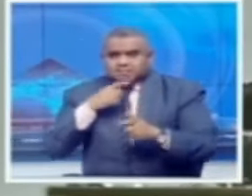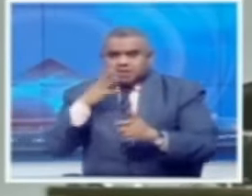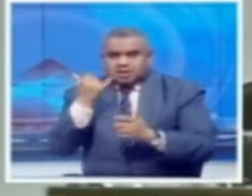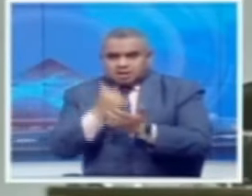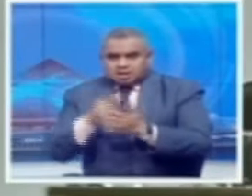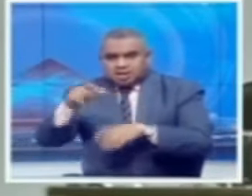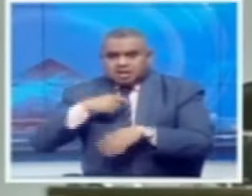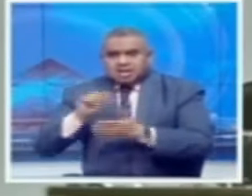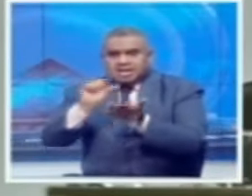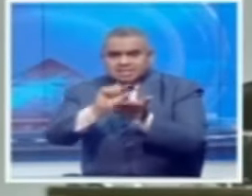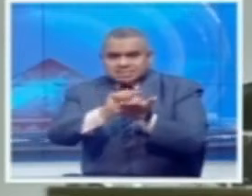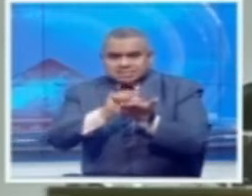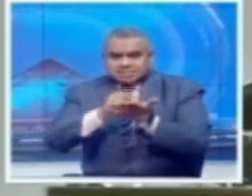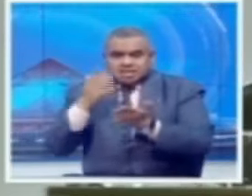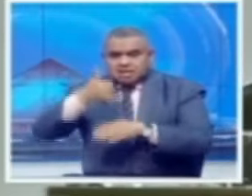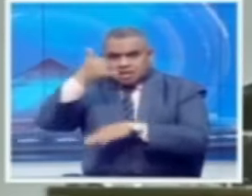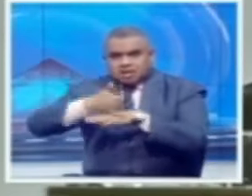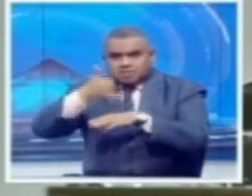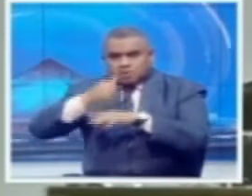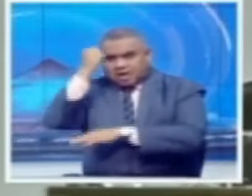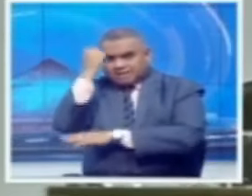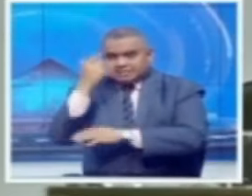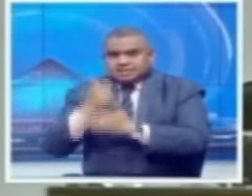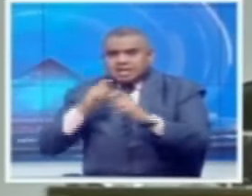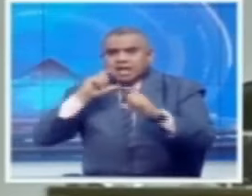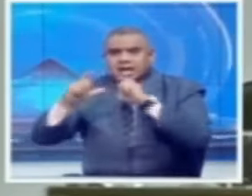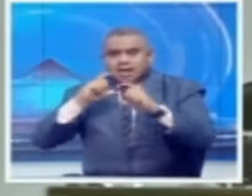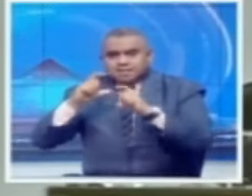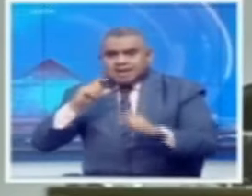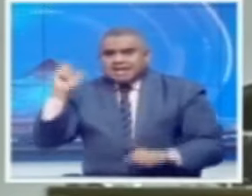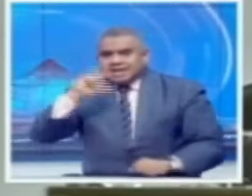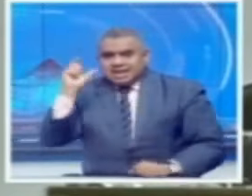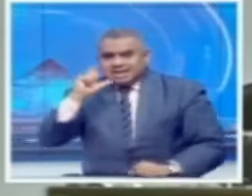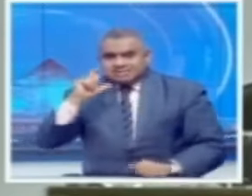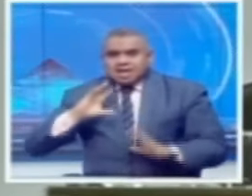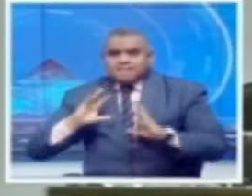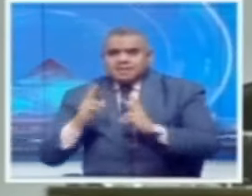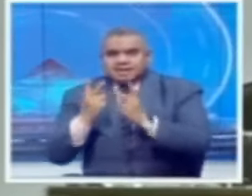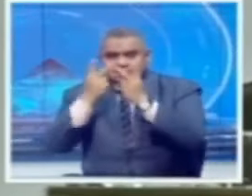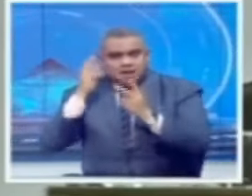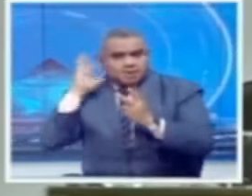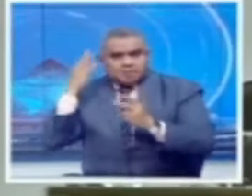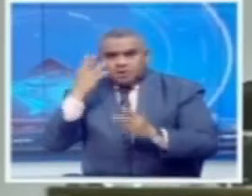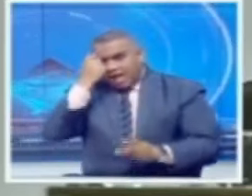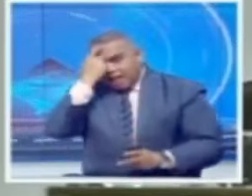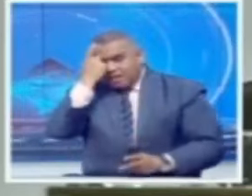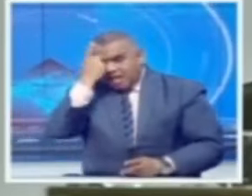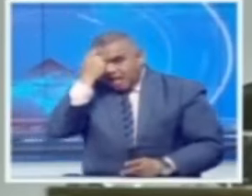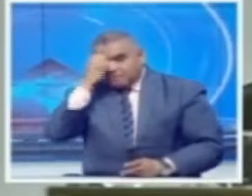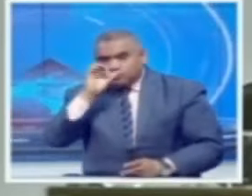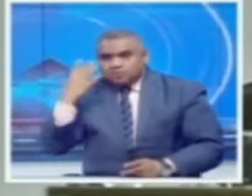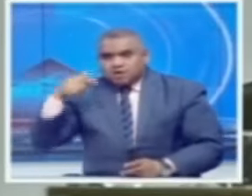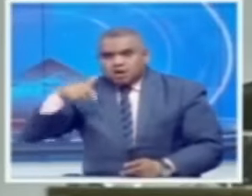الدول المؤسسة لمجموعة البنك الإسلامي للتنمية منذ عام 1964، وهي أيضا من